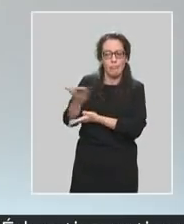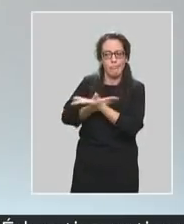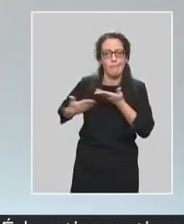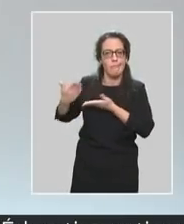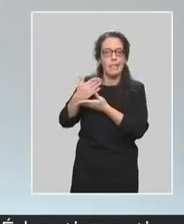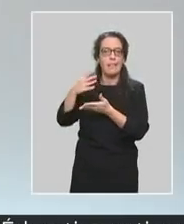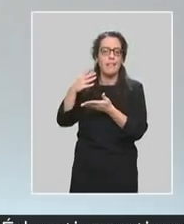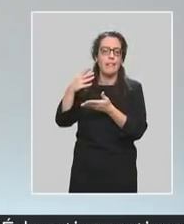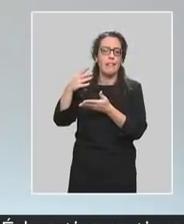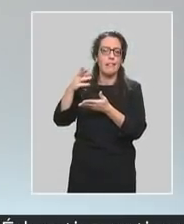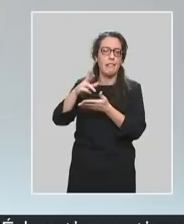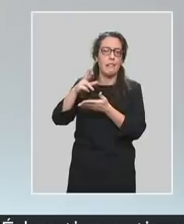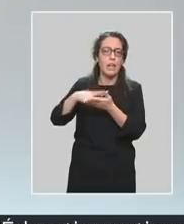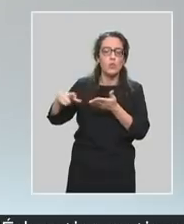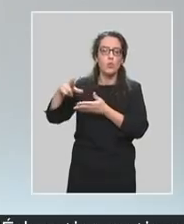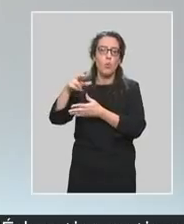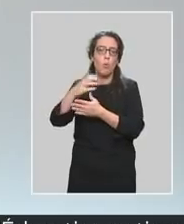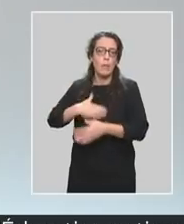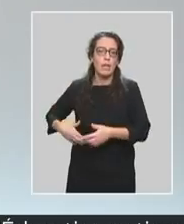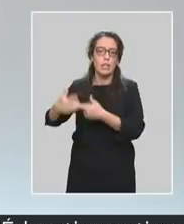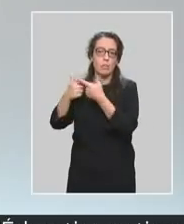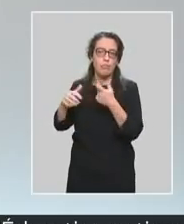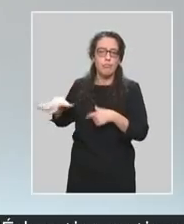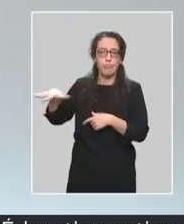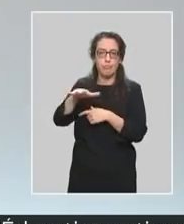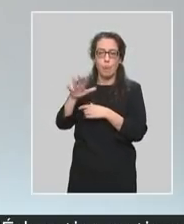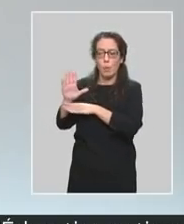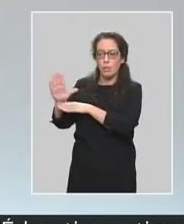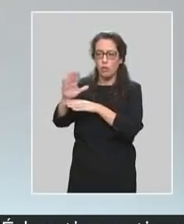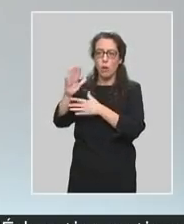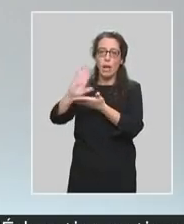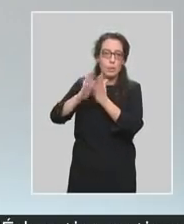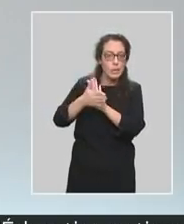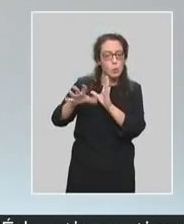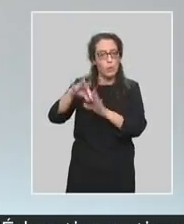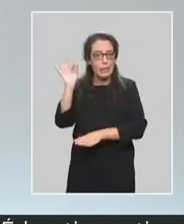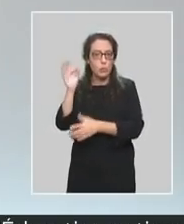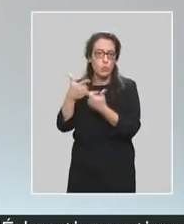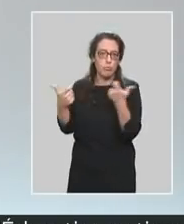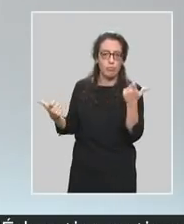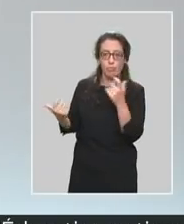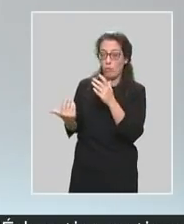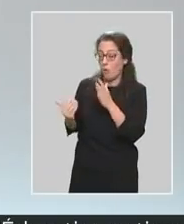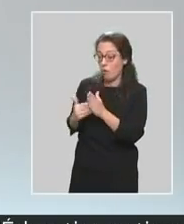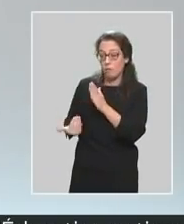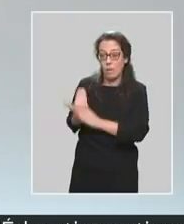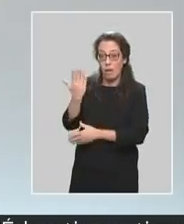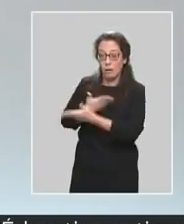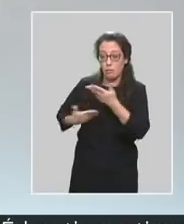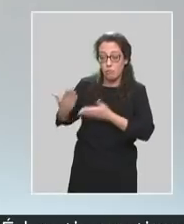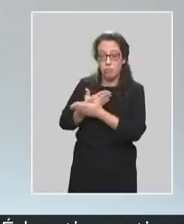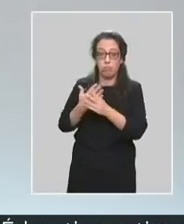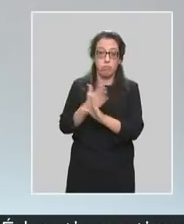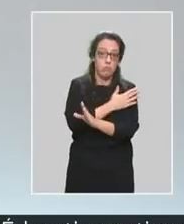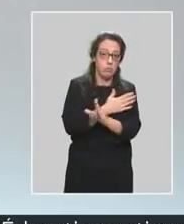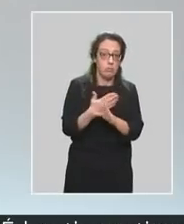les collectivités locales, les représentants des collectivités locales, au travers de leurs associations d'élus, que je remercie. De même, nous en avons parlé ce matin avec